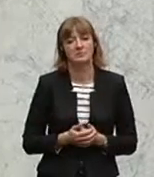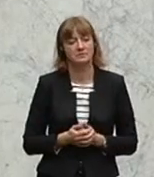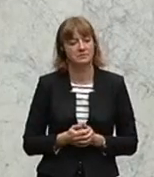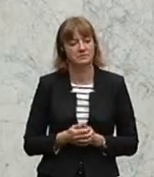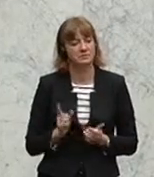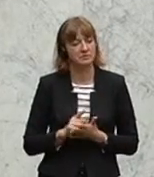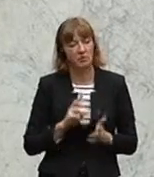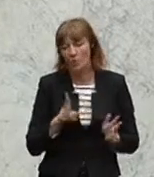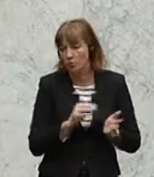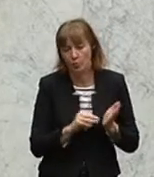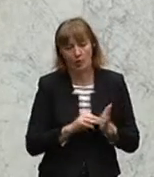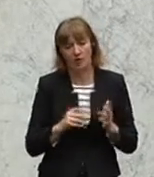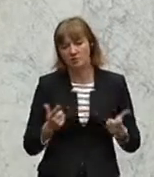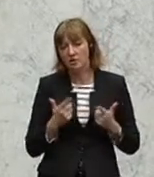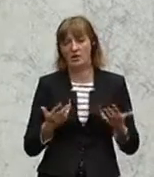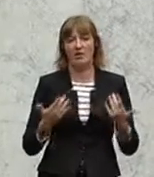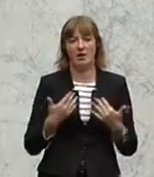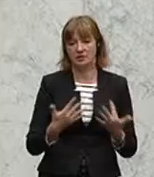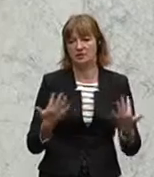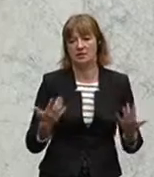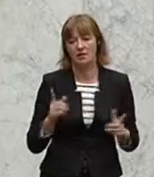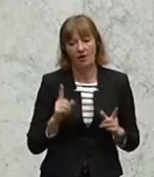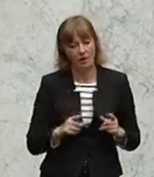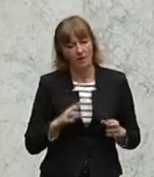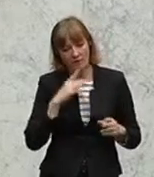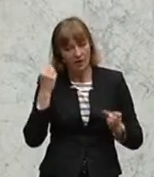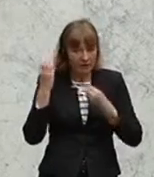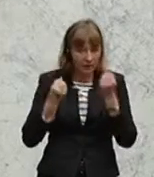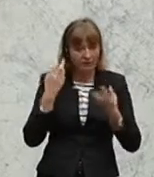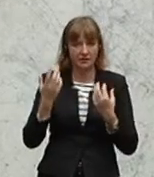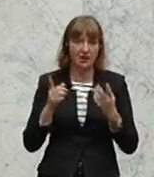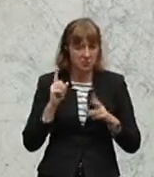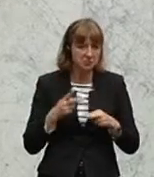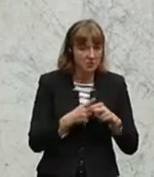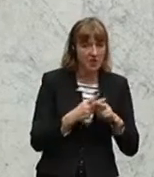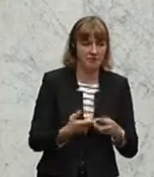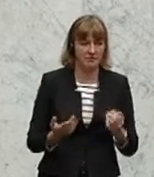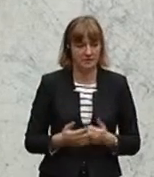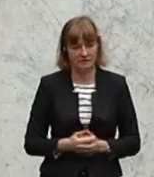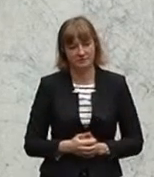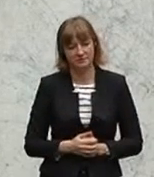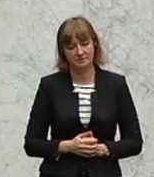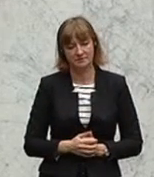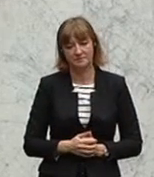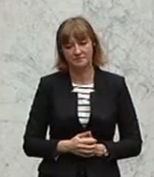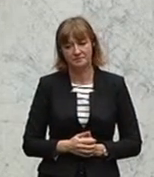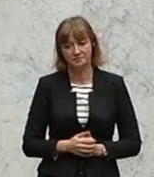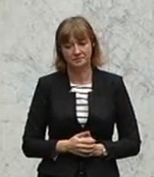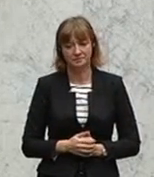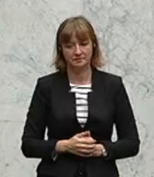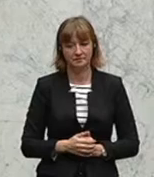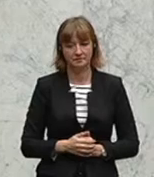sehr beherzt, unbürokratisch und letztendlich auch mit viel Kreativität gestellt haben. Da ist in den